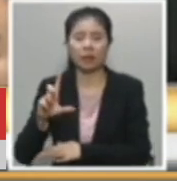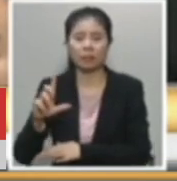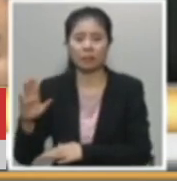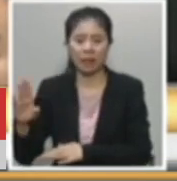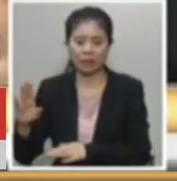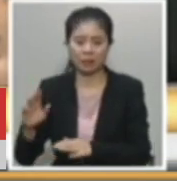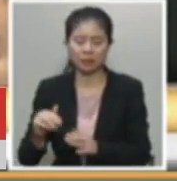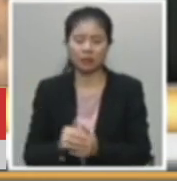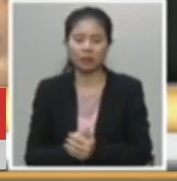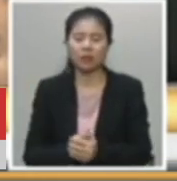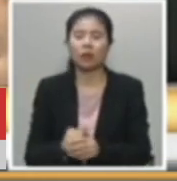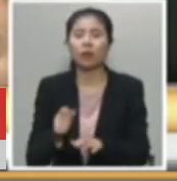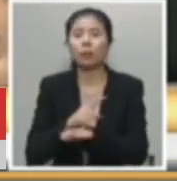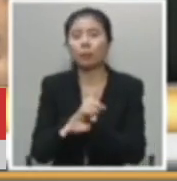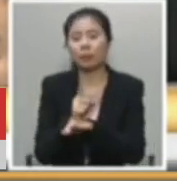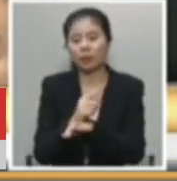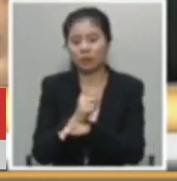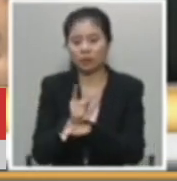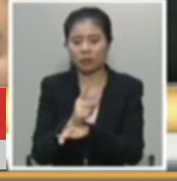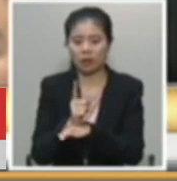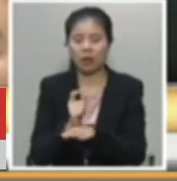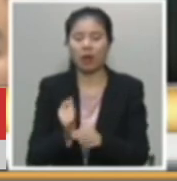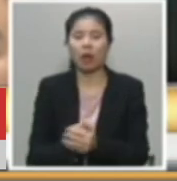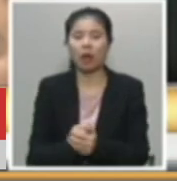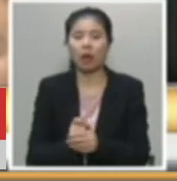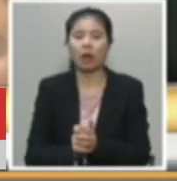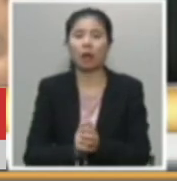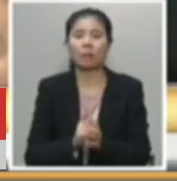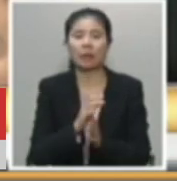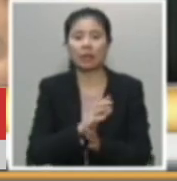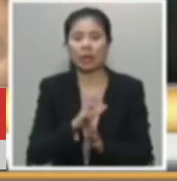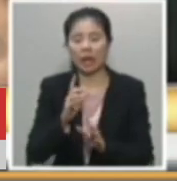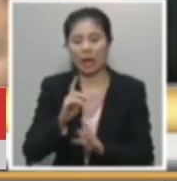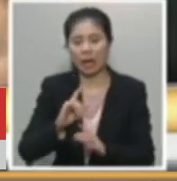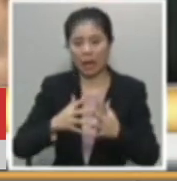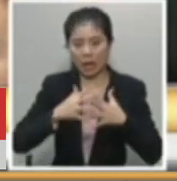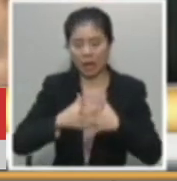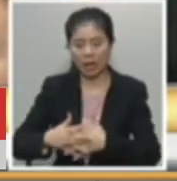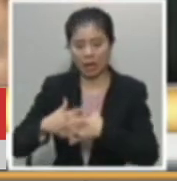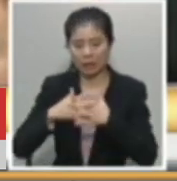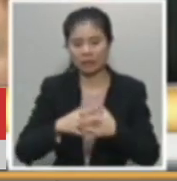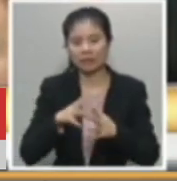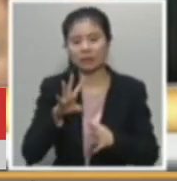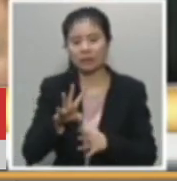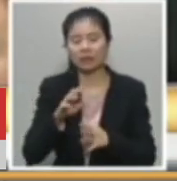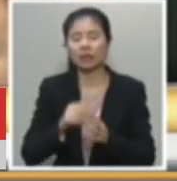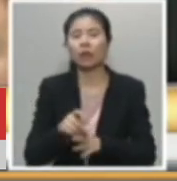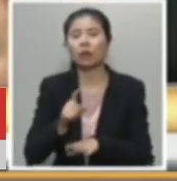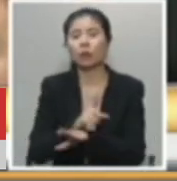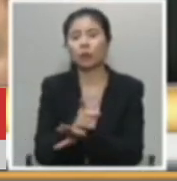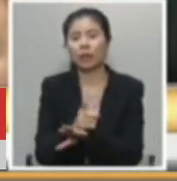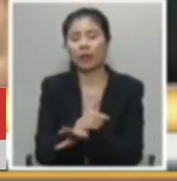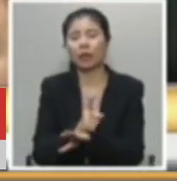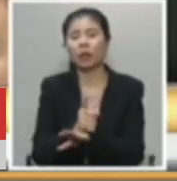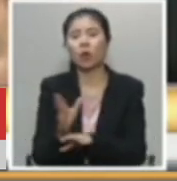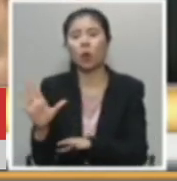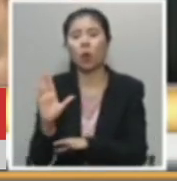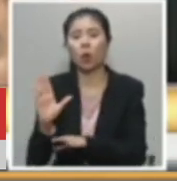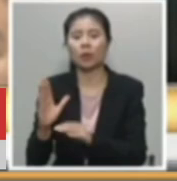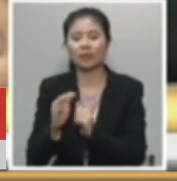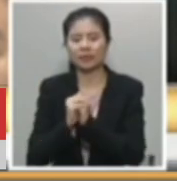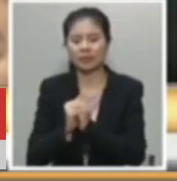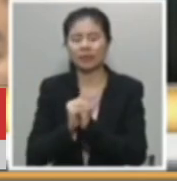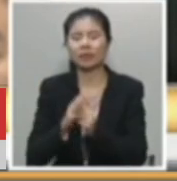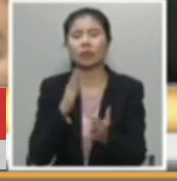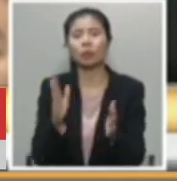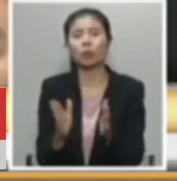ตอร์แบ็คฮอตจากสหรัฐอเมริกา4ลำและรถถัง VT4 จากจีนอีก11คันกว่า 1,000 ล้าน